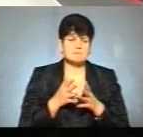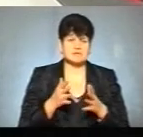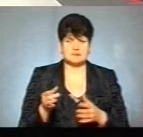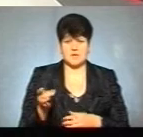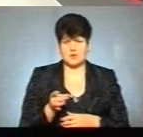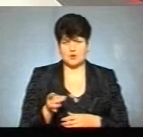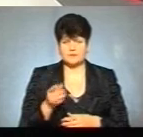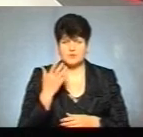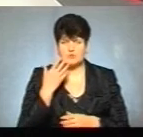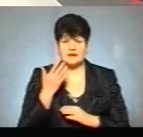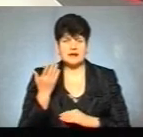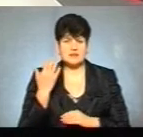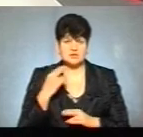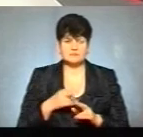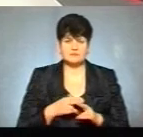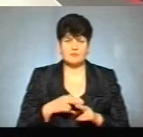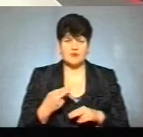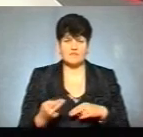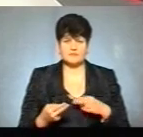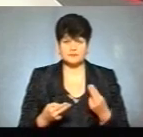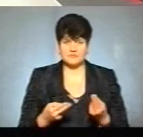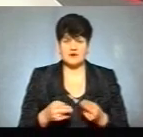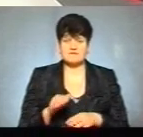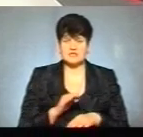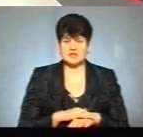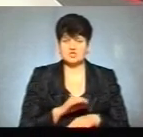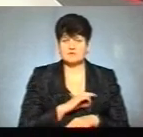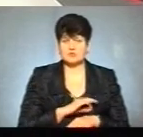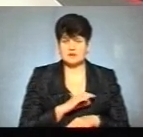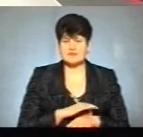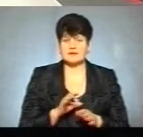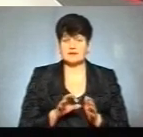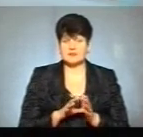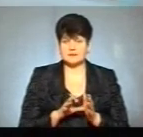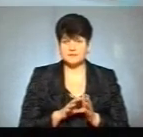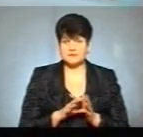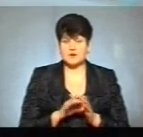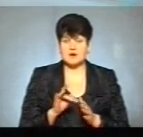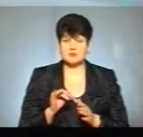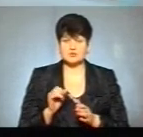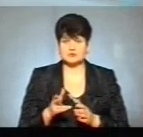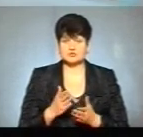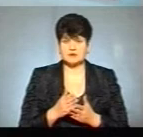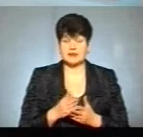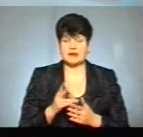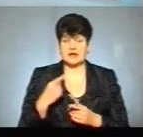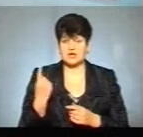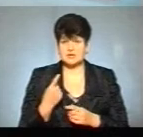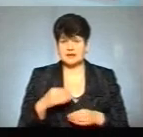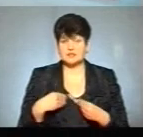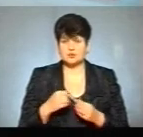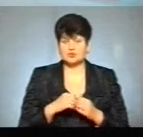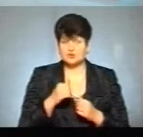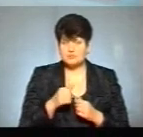розмірі. Тобто, коли раніше відшкодовувалося на фактичне використання енергоресурсу, якщо є лічильник, то тепер надається щомісяця